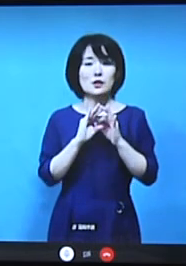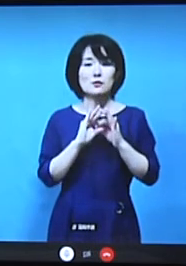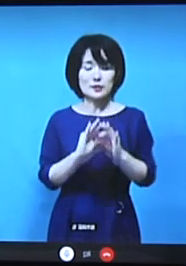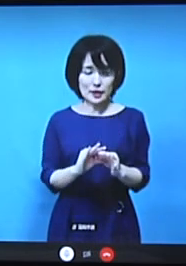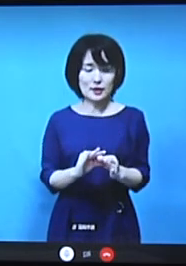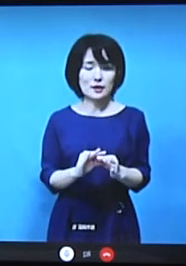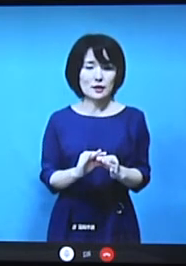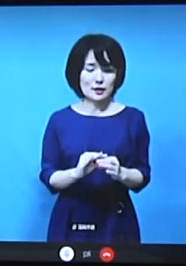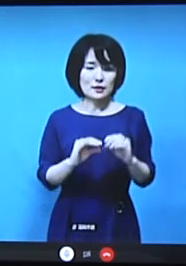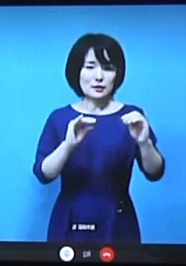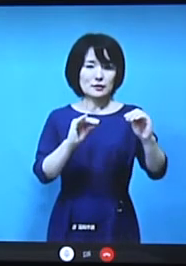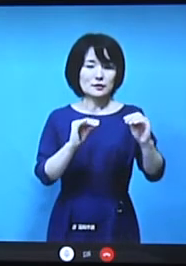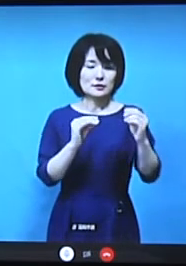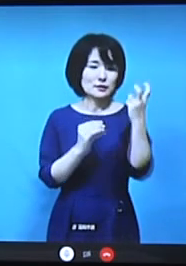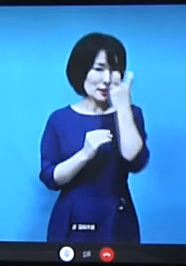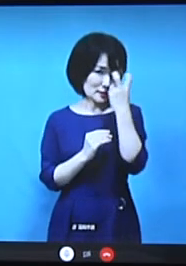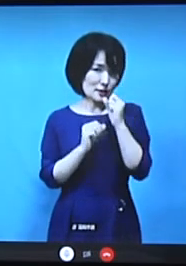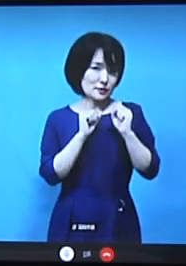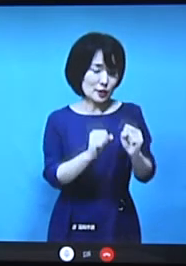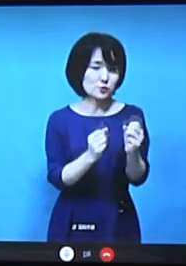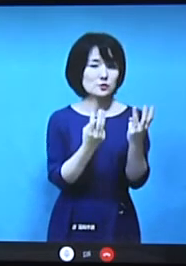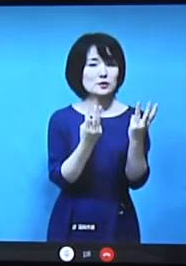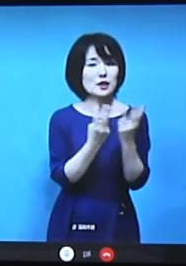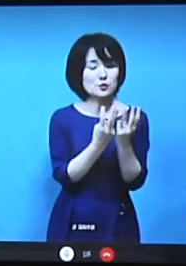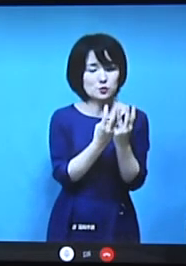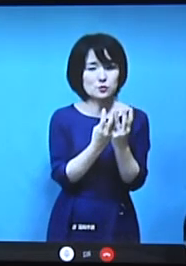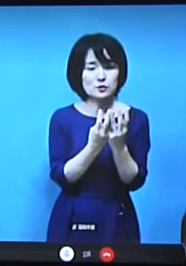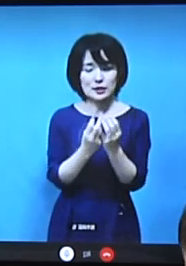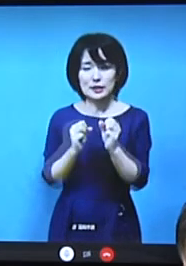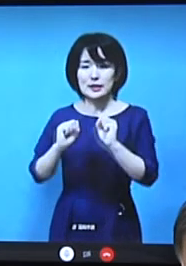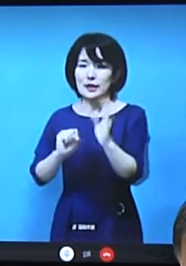ということについては、今申し上げられる材料はありません。